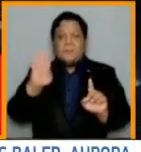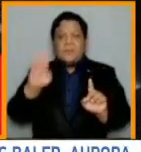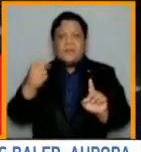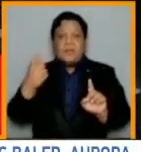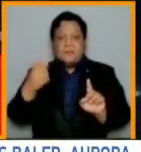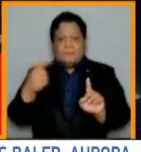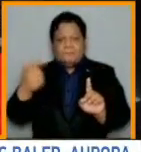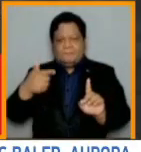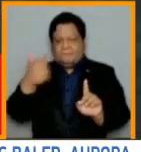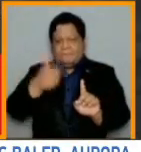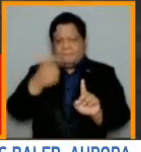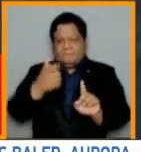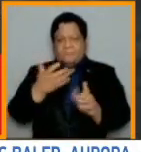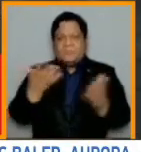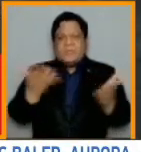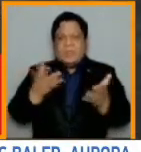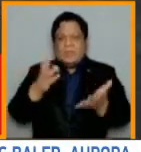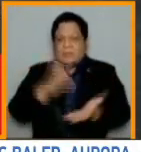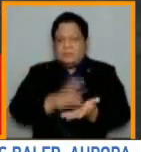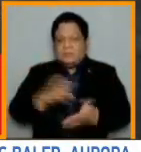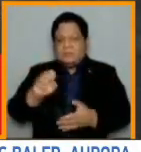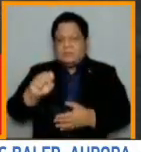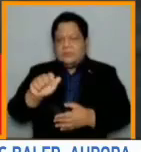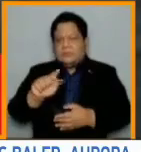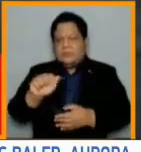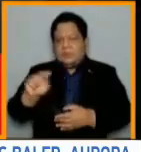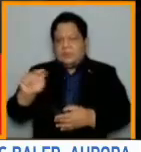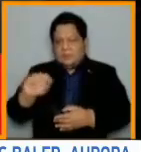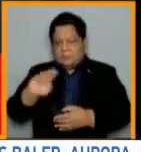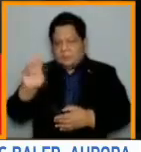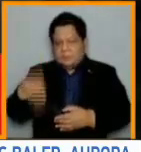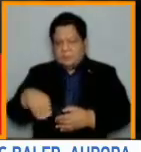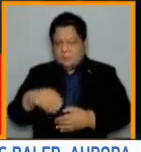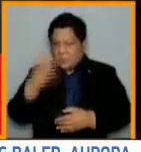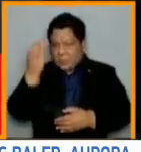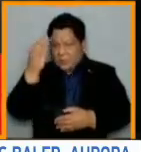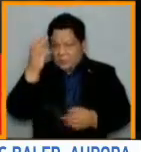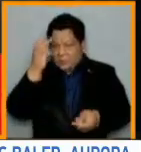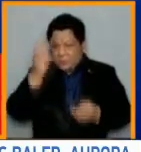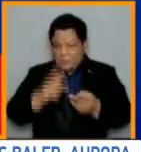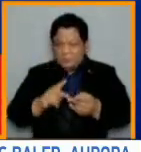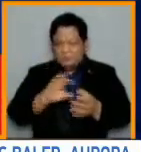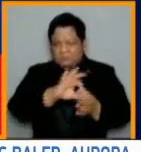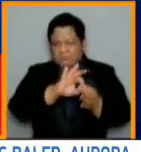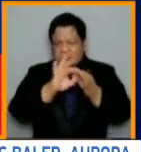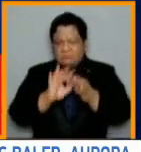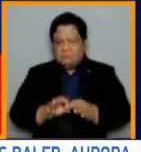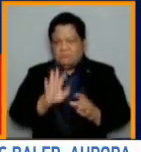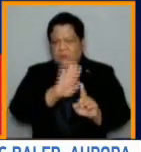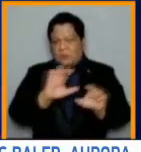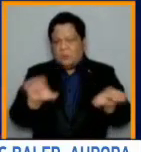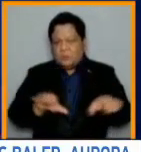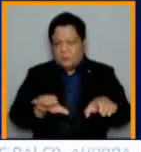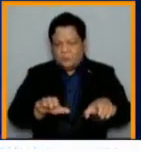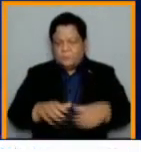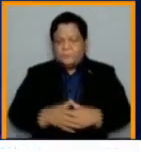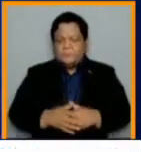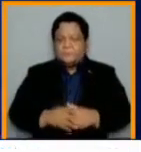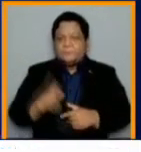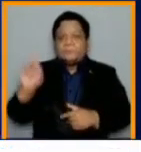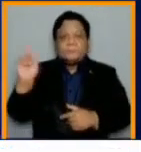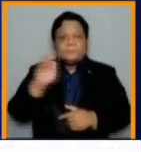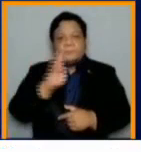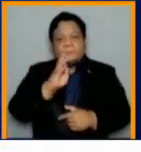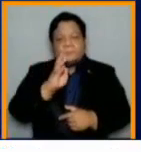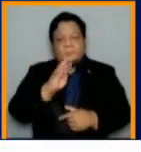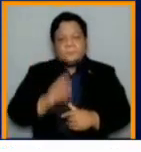Maynila. Isa raw ang lumalabas na malinaw na motibo. May kinalaman ito sa kanyang trabaho. Tinitingnan din po natin yung